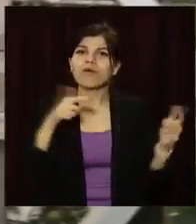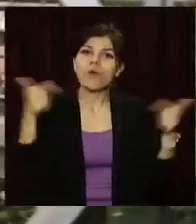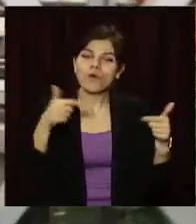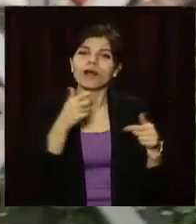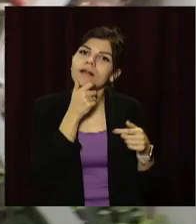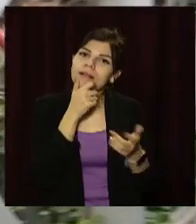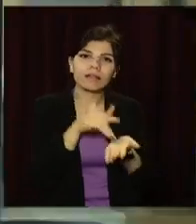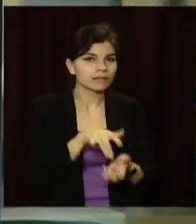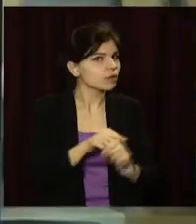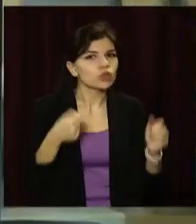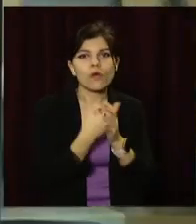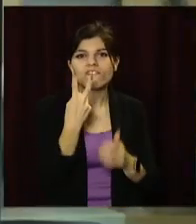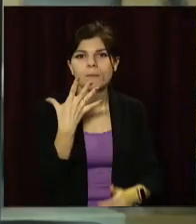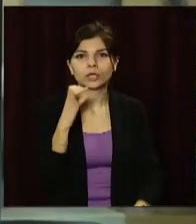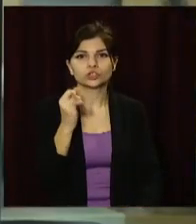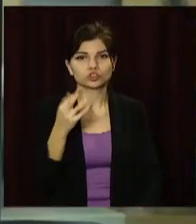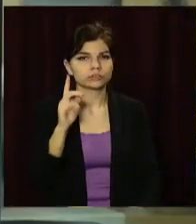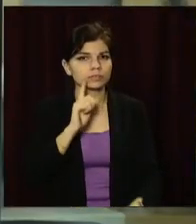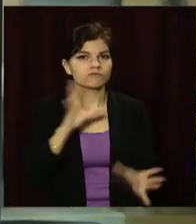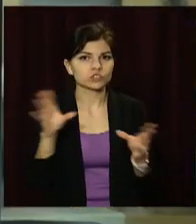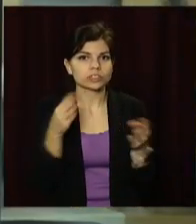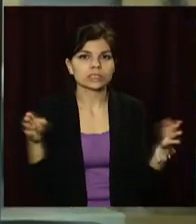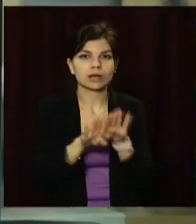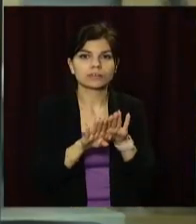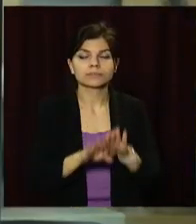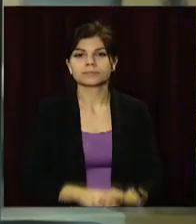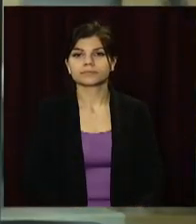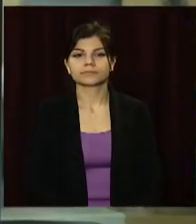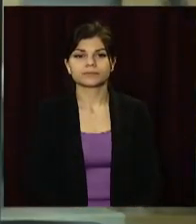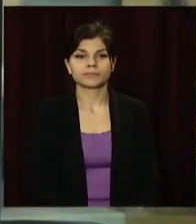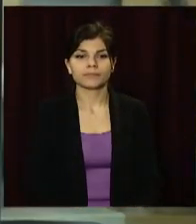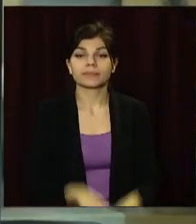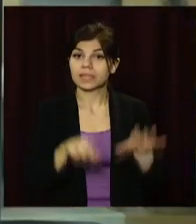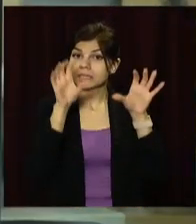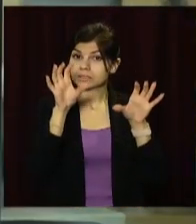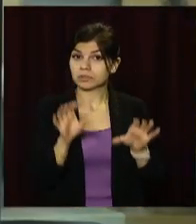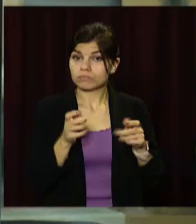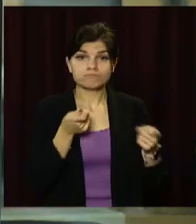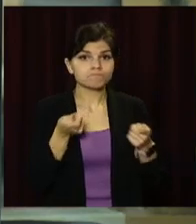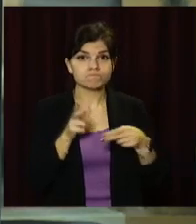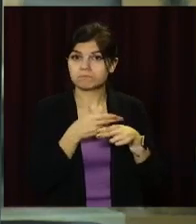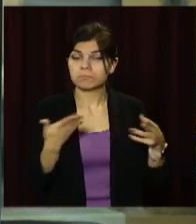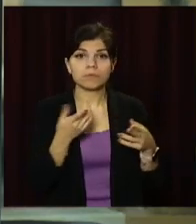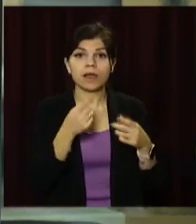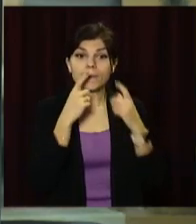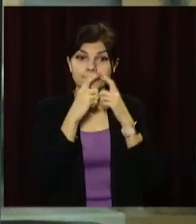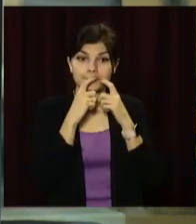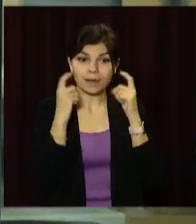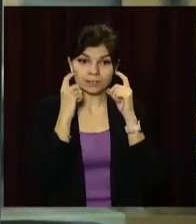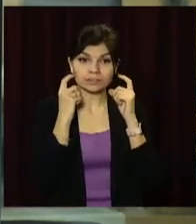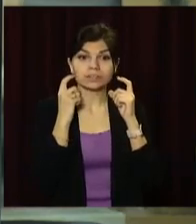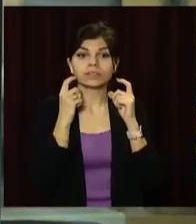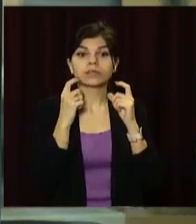25 січня. Законом не врегульовано. Маски і рукавички українці утилізують аби як. Бо врешті-решт засоби все